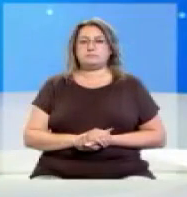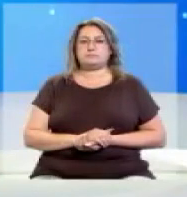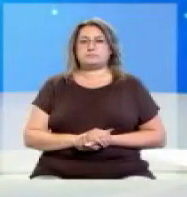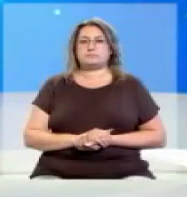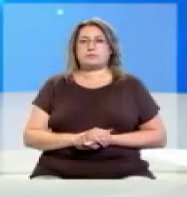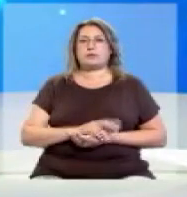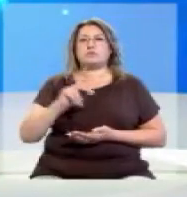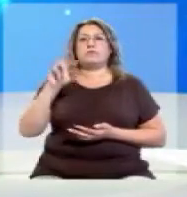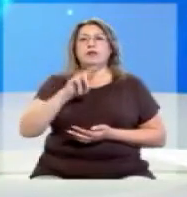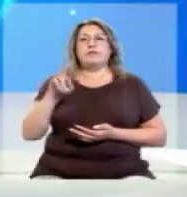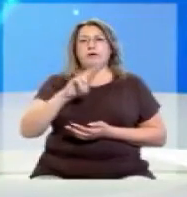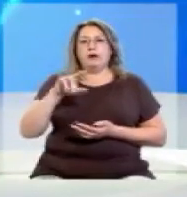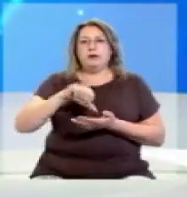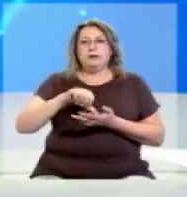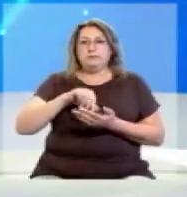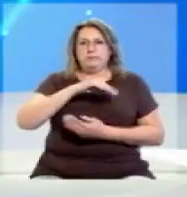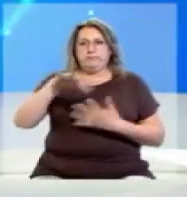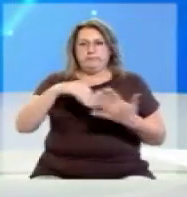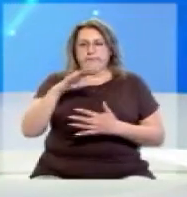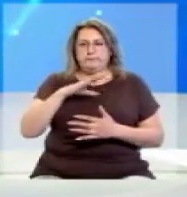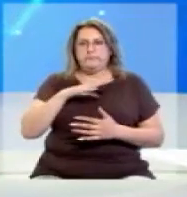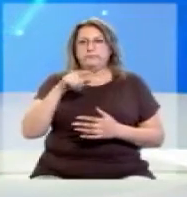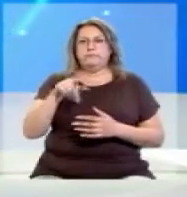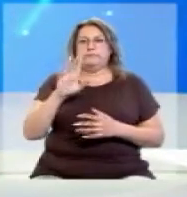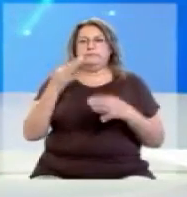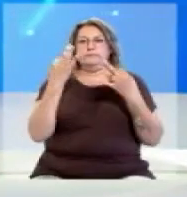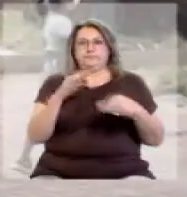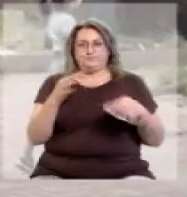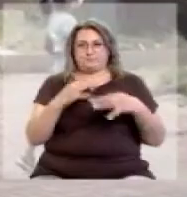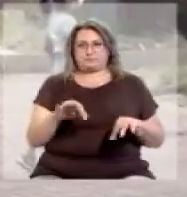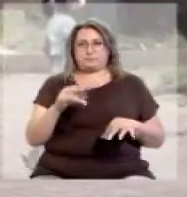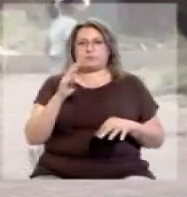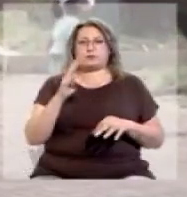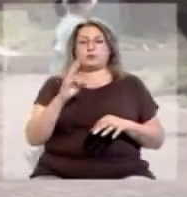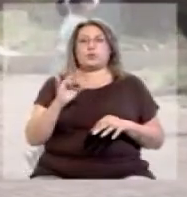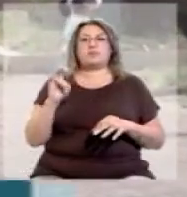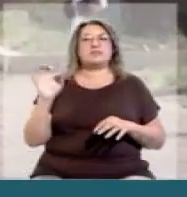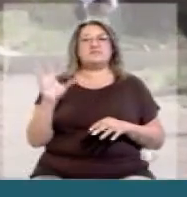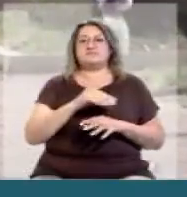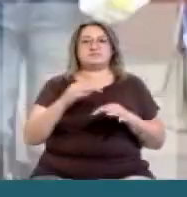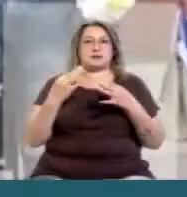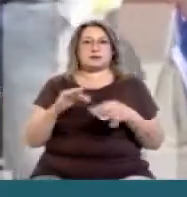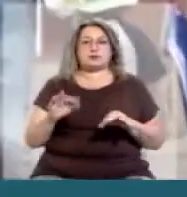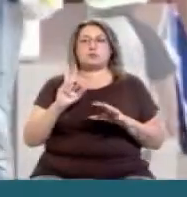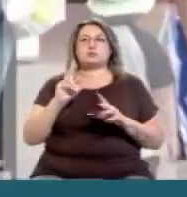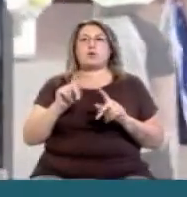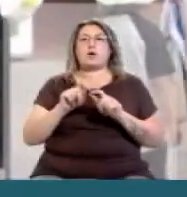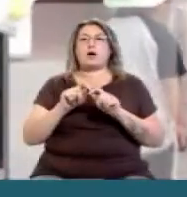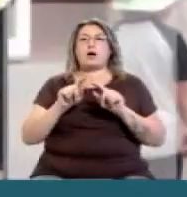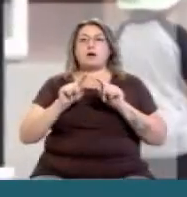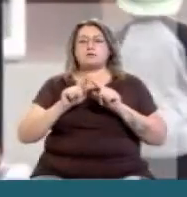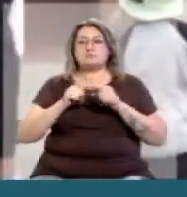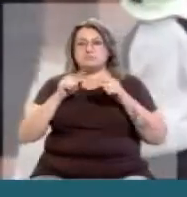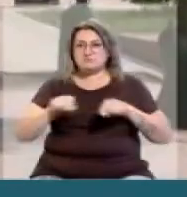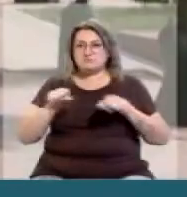Қаңтар оқиғасына қатысушыларға бір реттік рақымшылық жасалады. Әрине, мұндай жеңілдік бүлік ұйымдастырушыларға мемлекетті сатқандар мен билікті